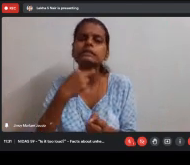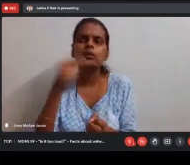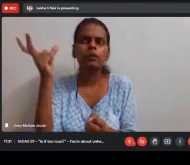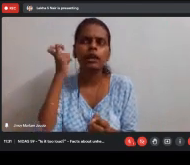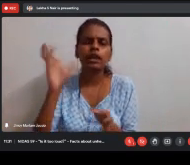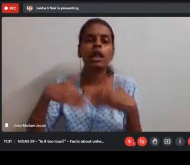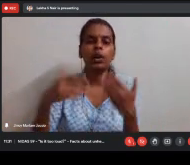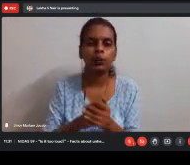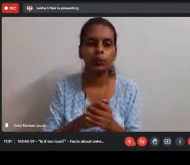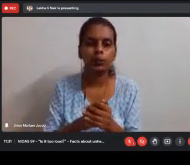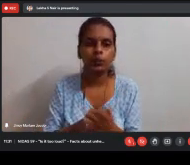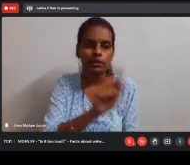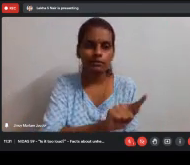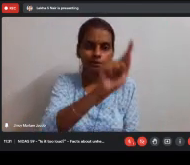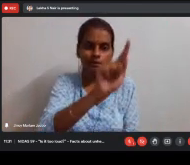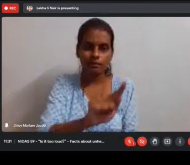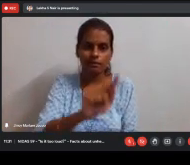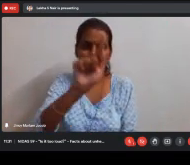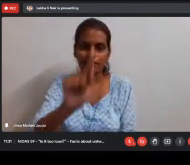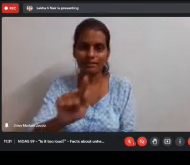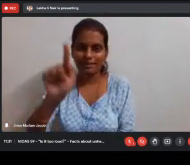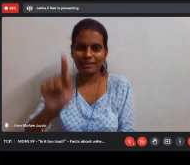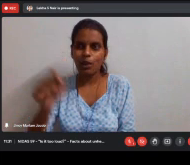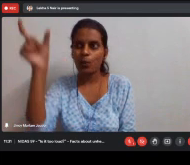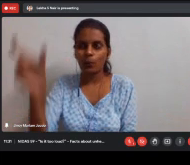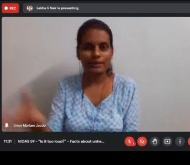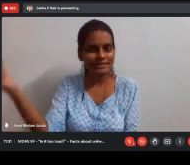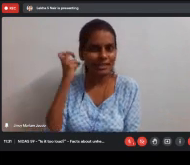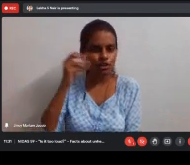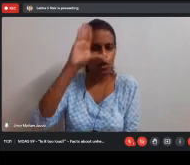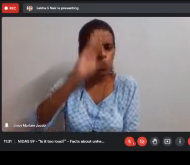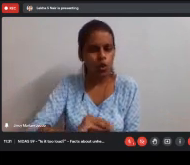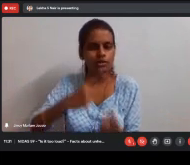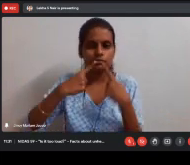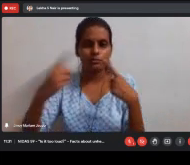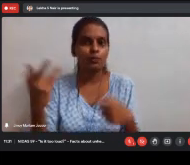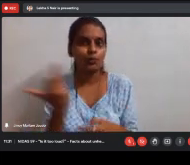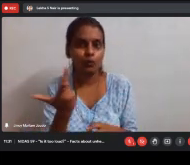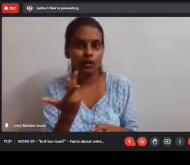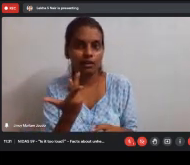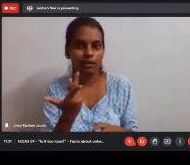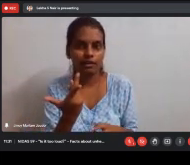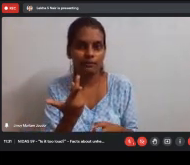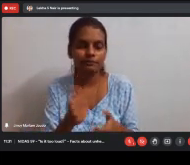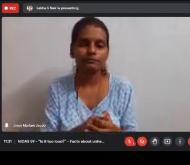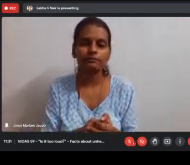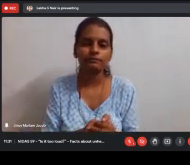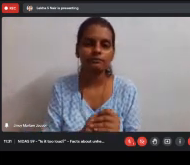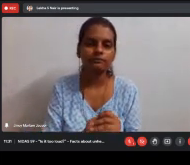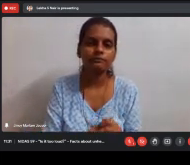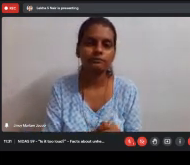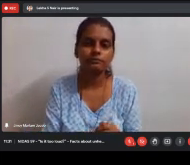ആകുമ്പോൾ ഏകദേശം ഇതുപോലെ ആകാം. അതായത് ഈ ഒരു ഗ്രാഫിൽ കാണിക്കുന്നതെന്ന് വെച്ച് കഴിഞ്ഞാല് ഒരു